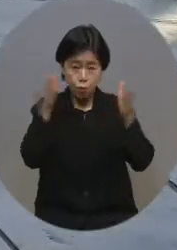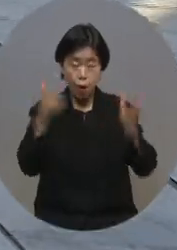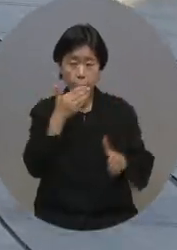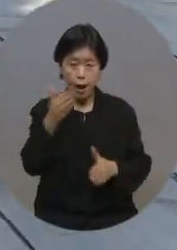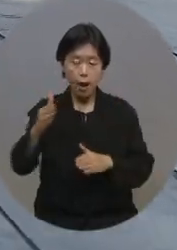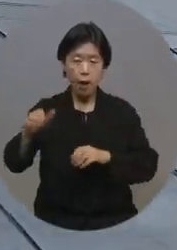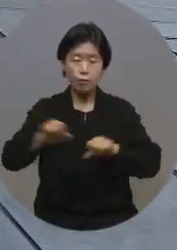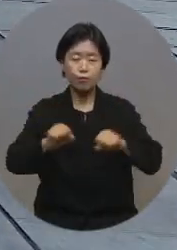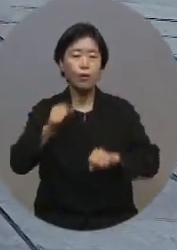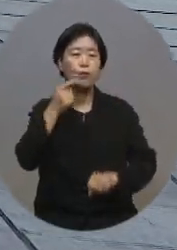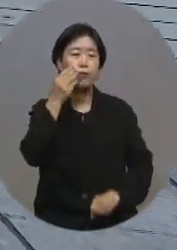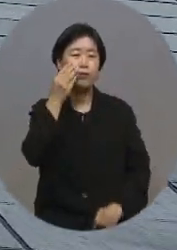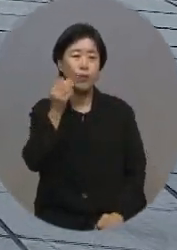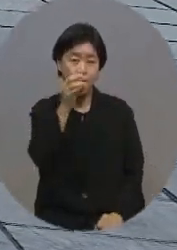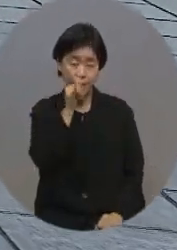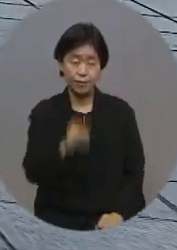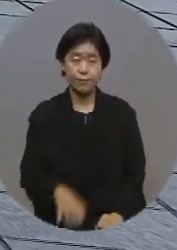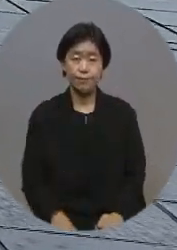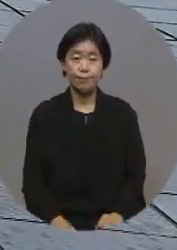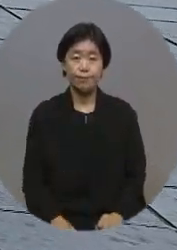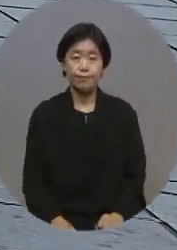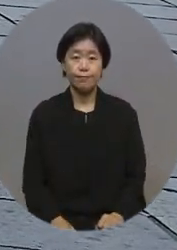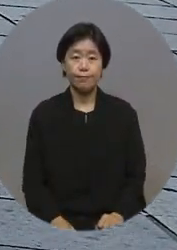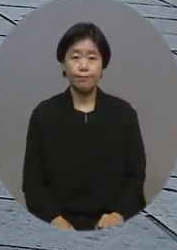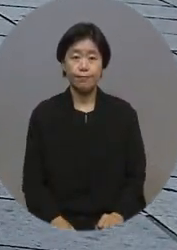위한 1층으로 이어지고 있습니다.